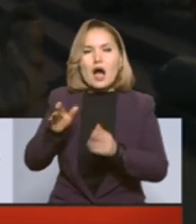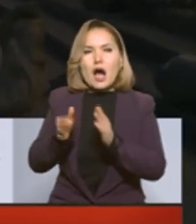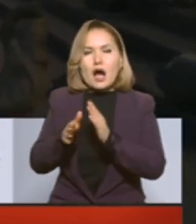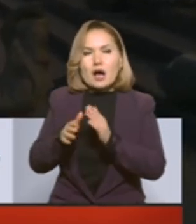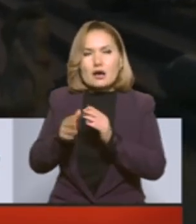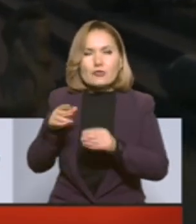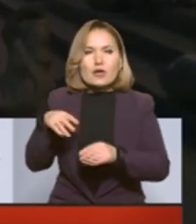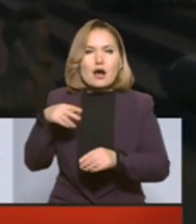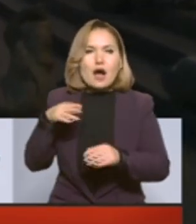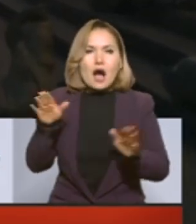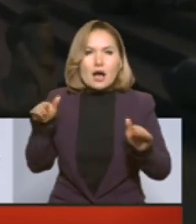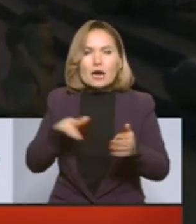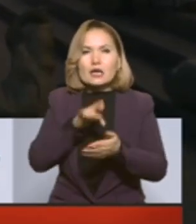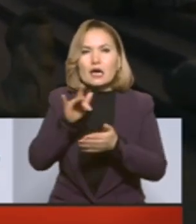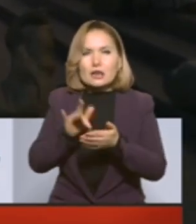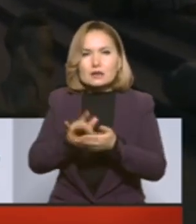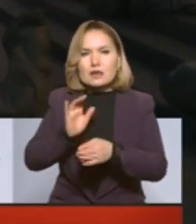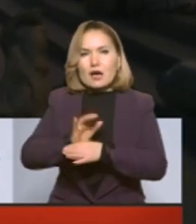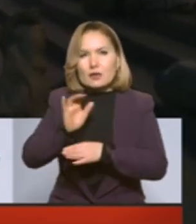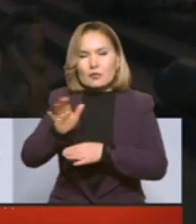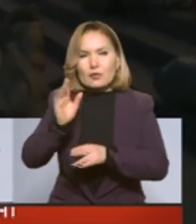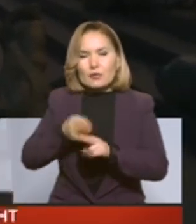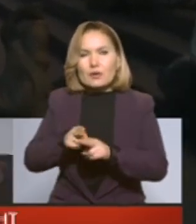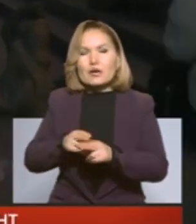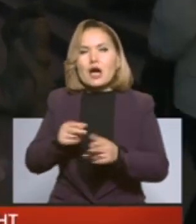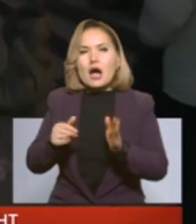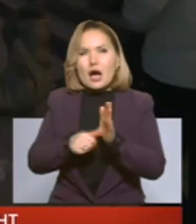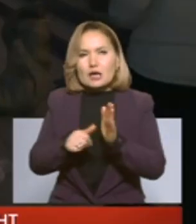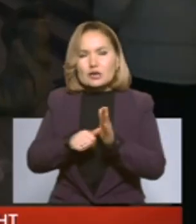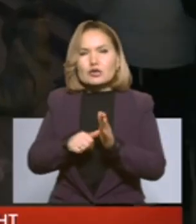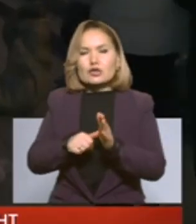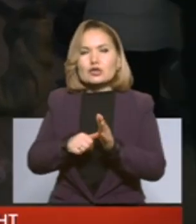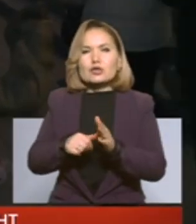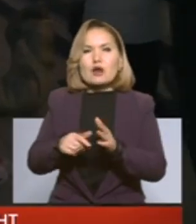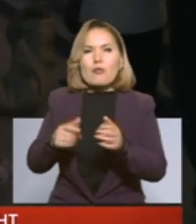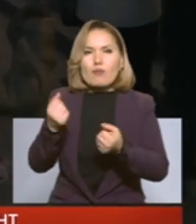6-ші газель бос тұр, осы заттарды салып, оны тағы да Ақтөбеге жіберетін боламыз.